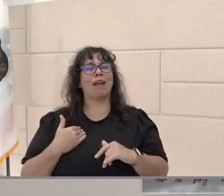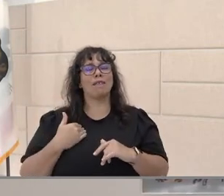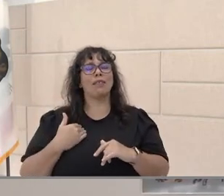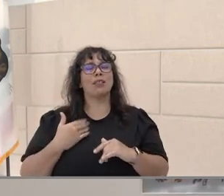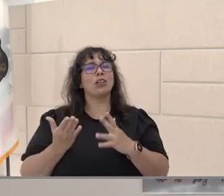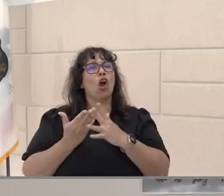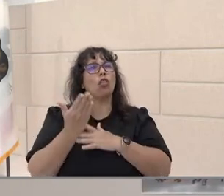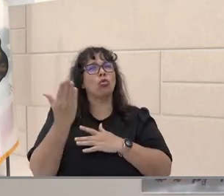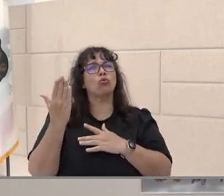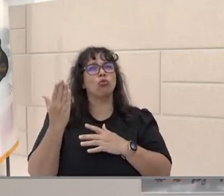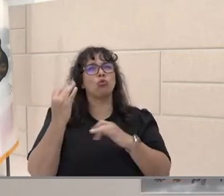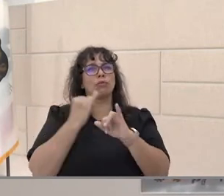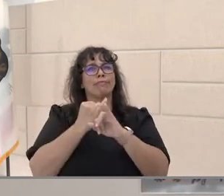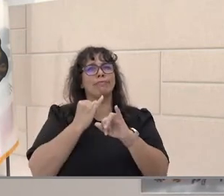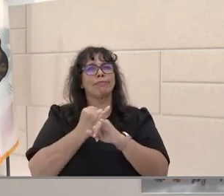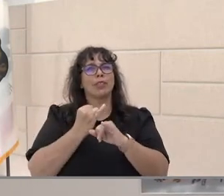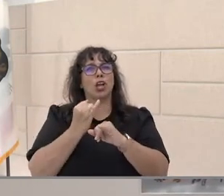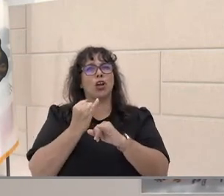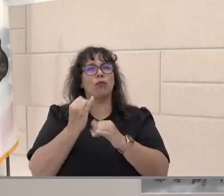ង